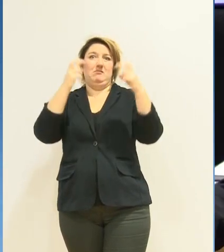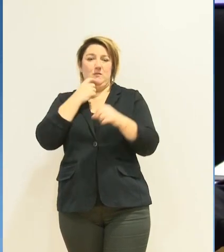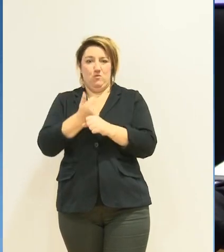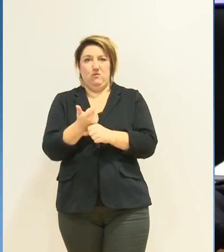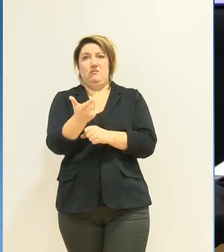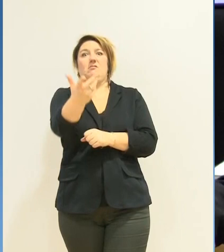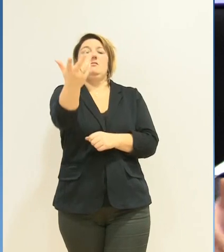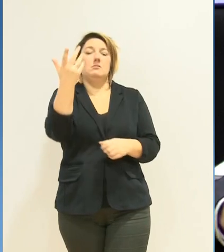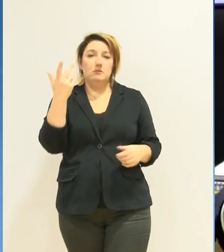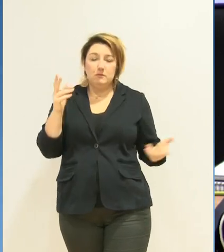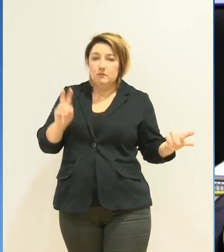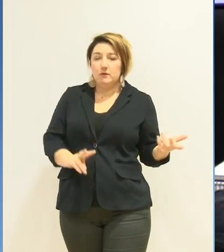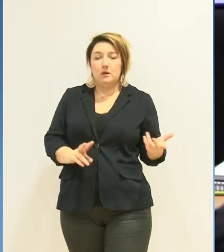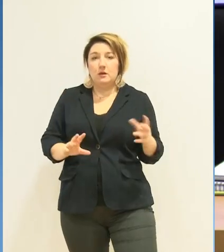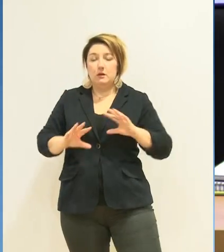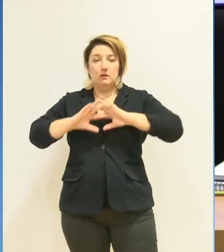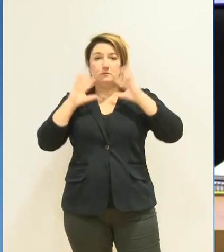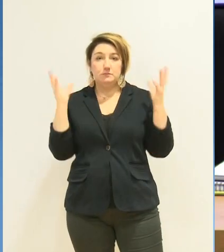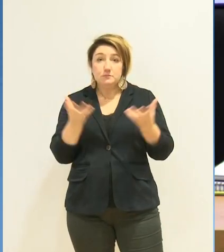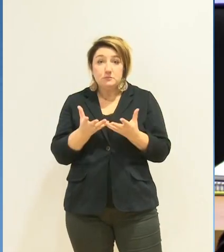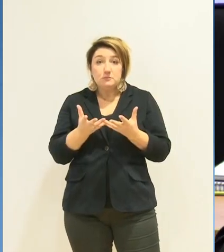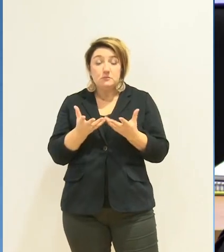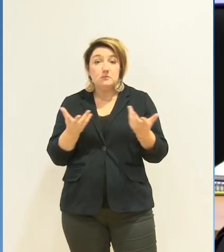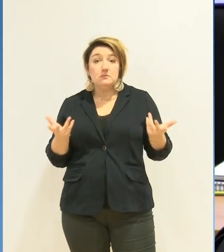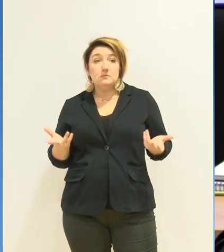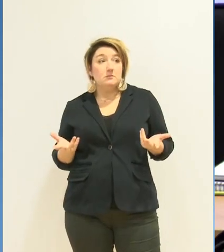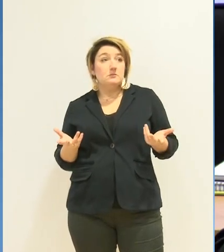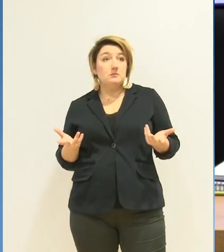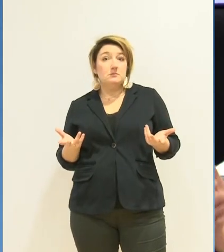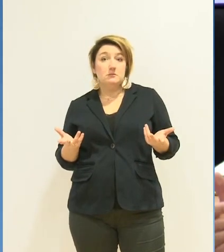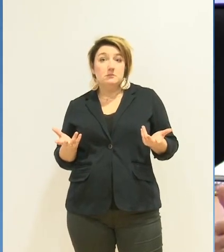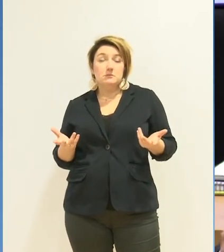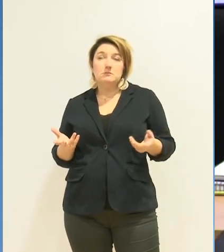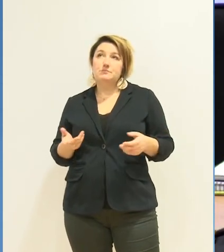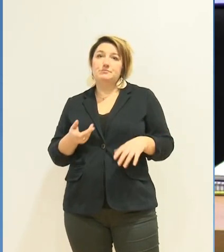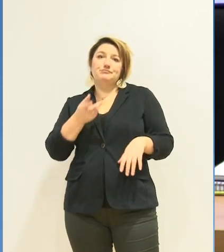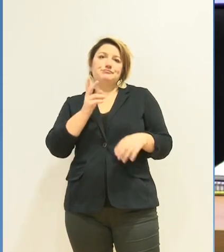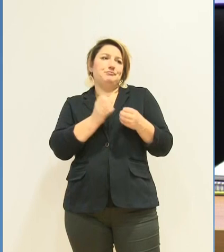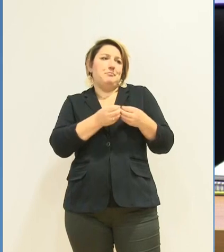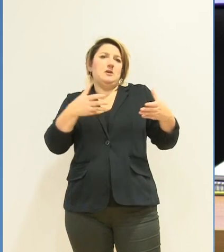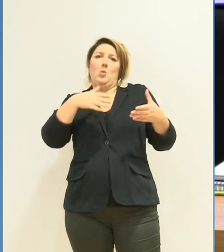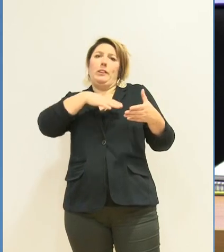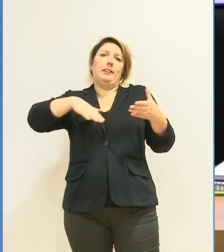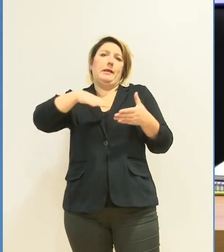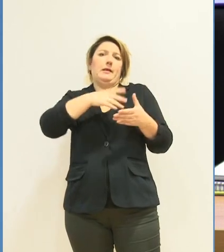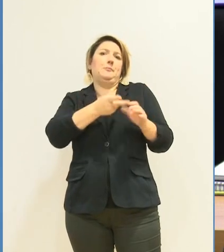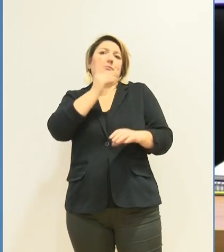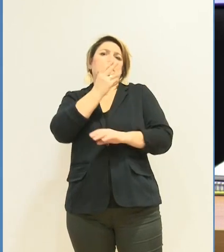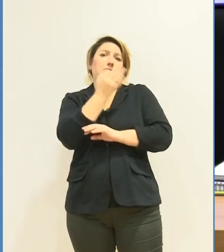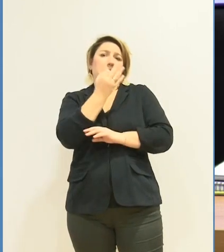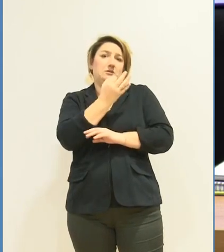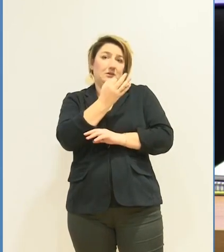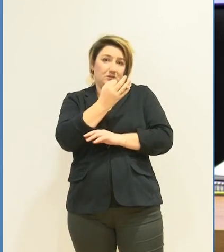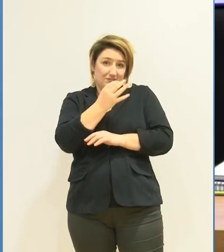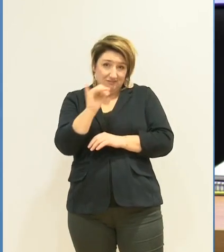est essentiellement reporter pour majeure partie sur le prochain mandat